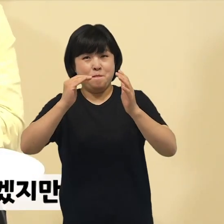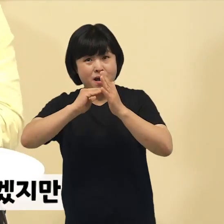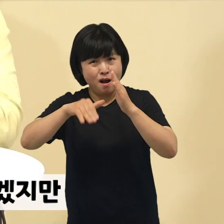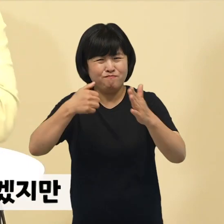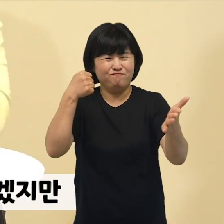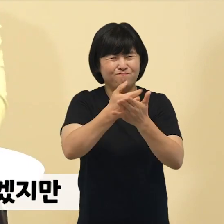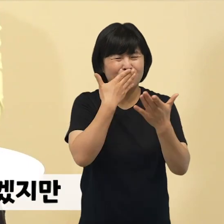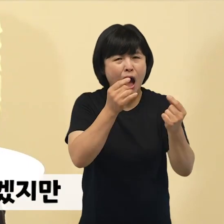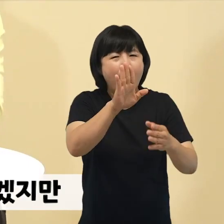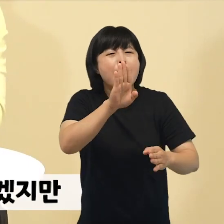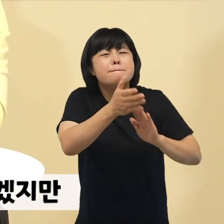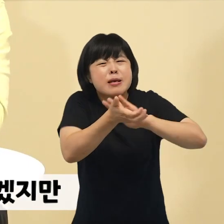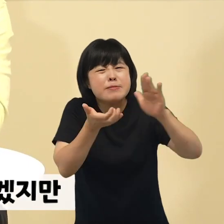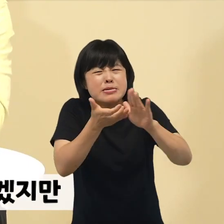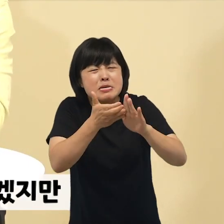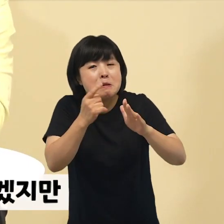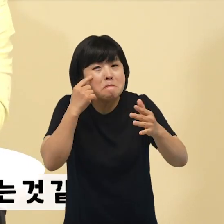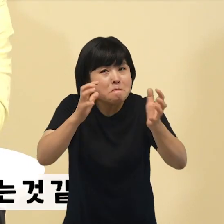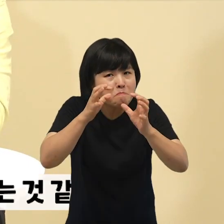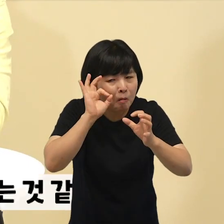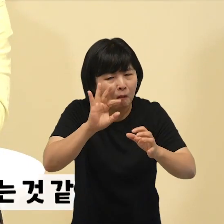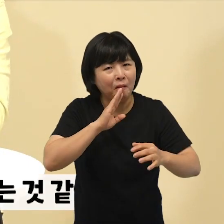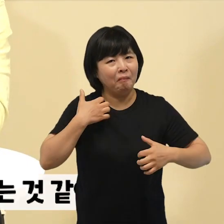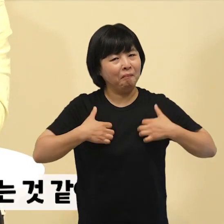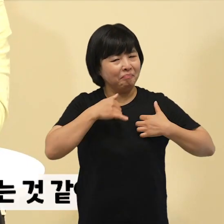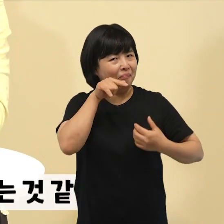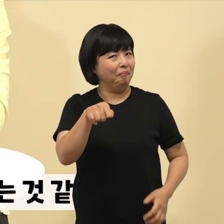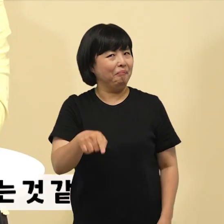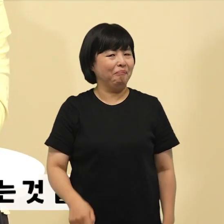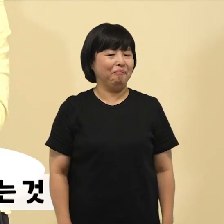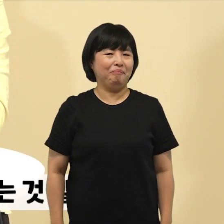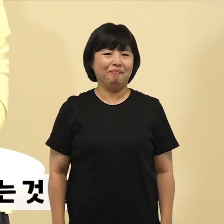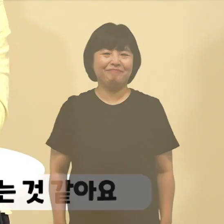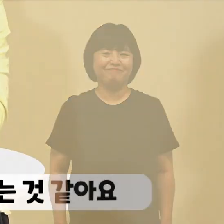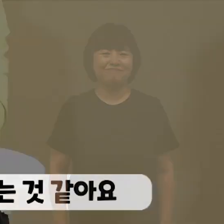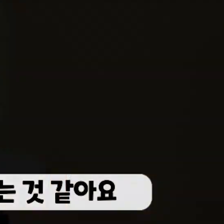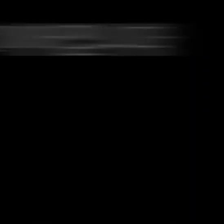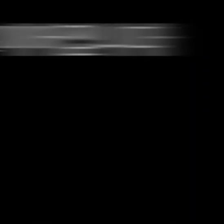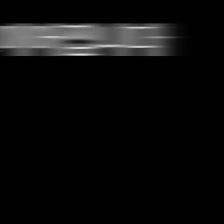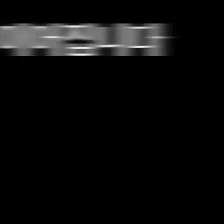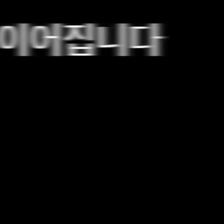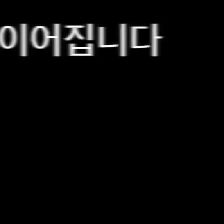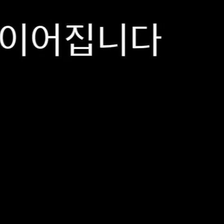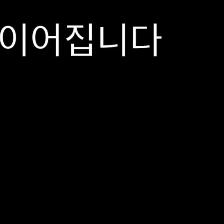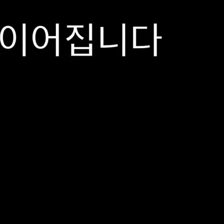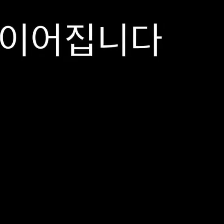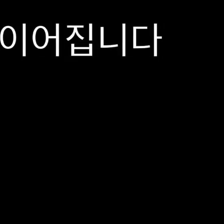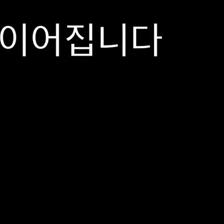충분한 논의를 거쳐서 물론 결정이 되겠지만 미리 이렇게 얘기를 해보는 건 굉장히 재밌는 것 같아요.